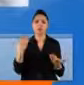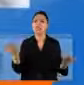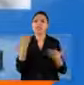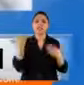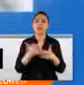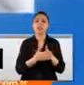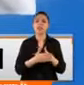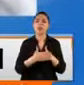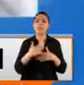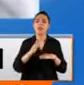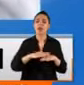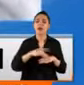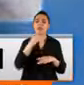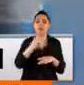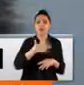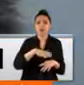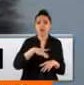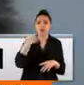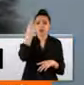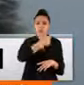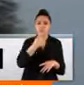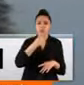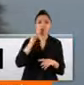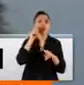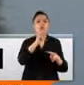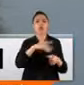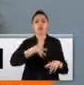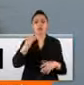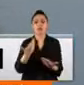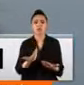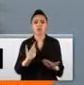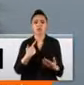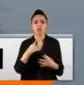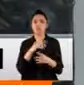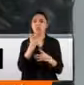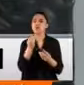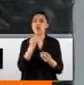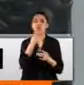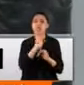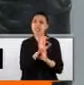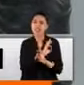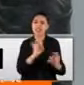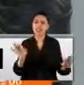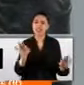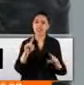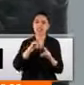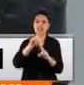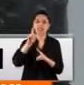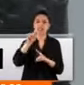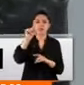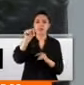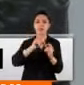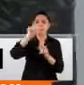yapar demek istiyorsunuz. İnanın yani yüzü gözümün önüne gelmesin lütfen. Yani çok tatsız bir durum. Televizyonda yarattığı Bahar